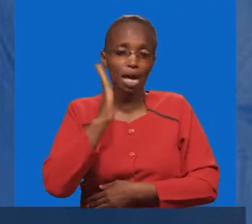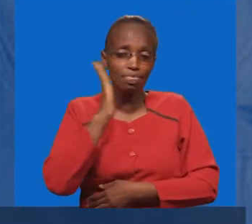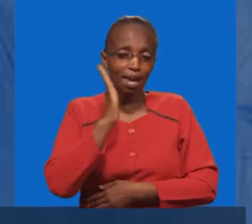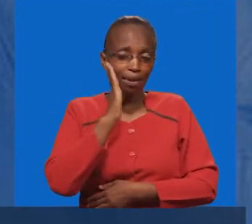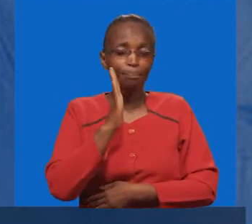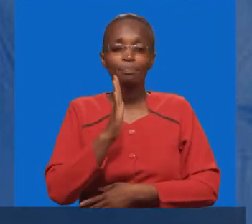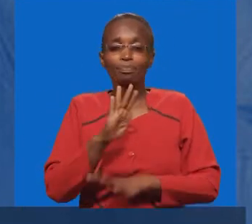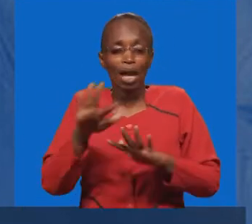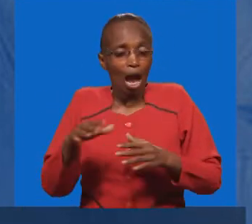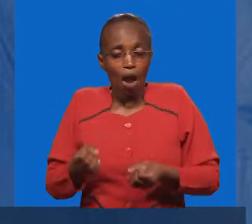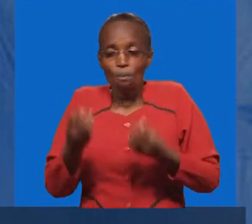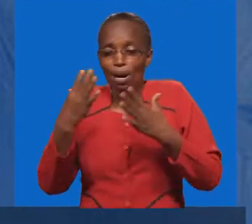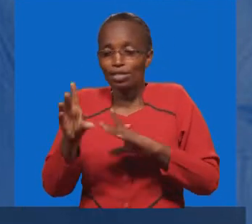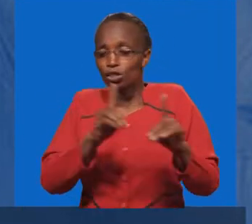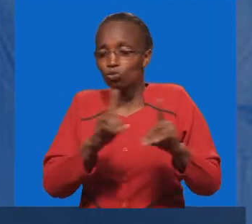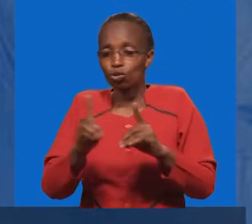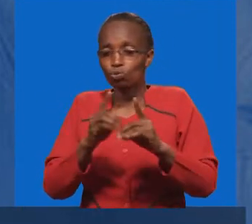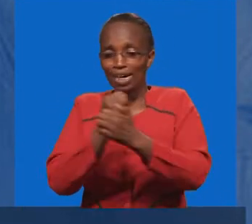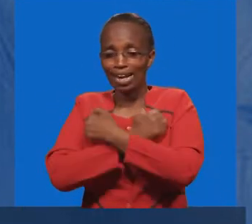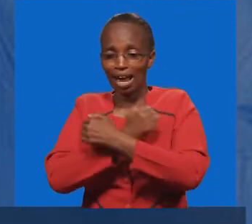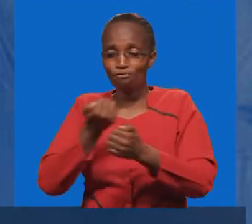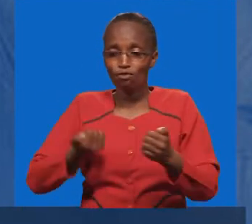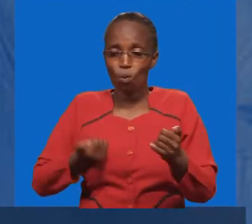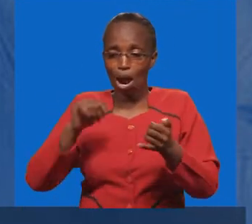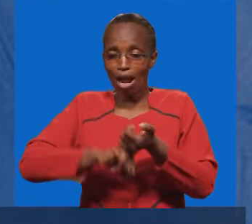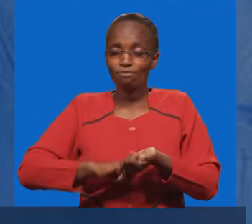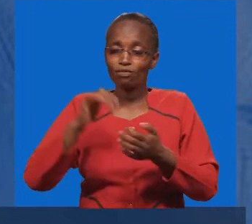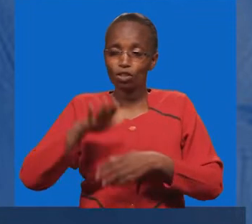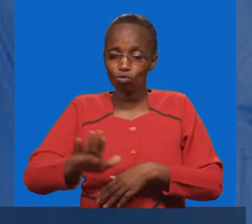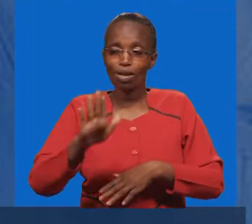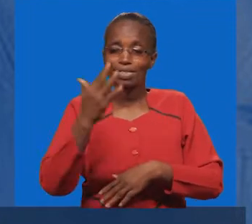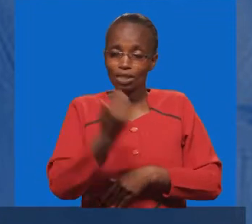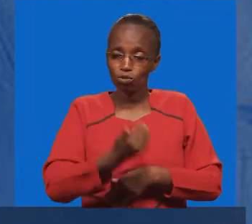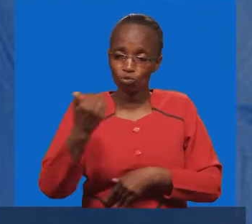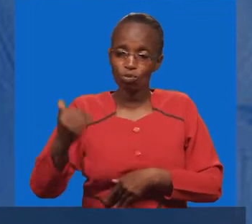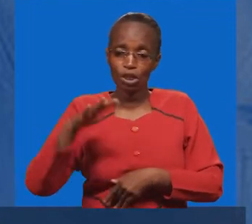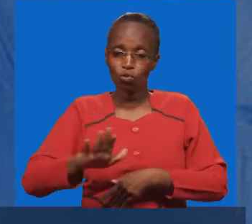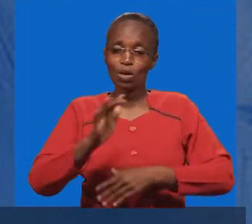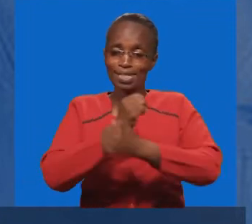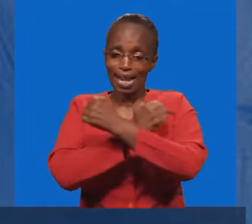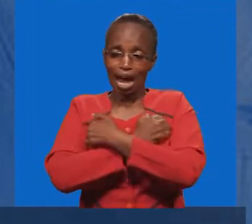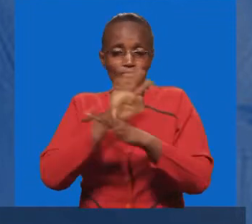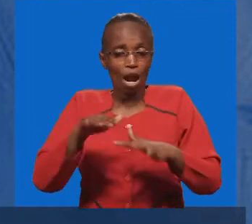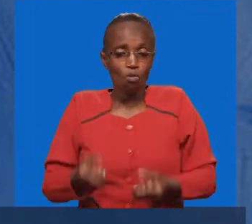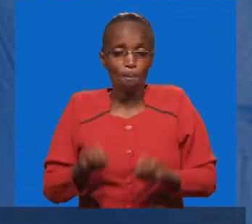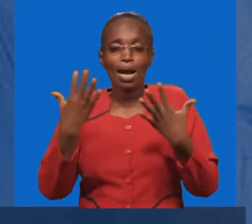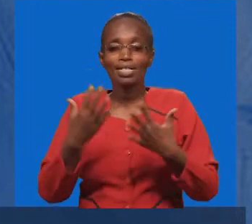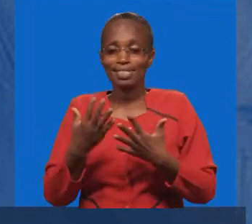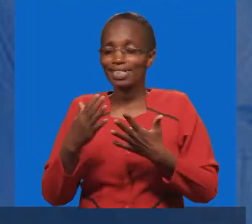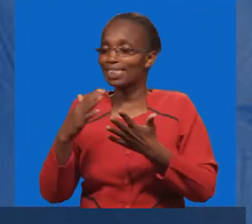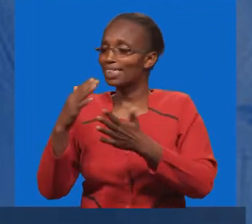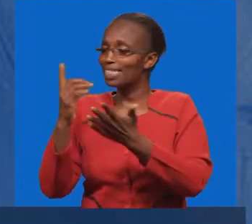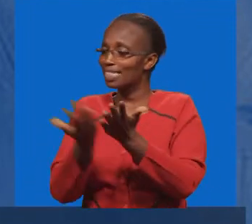love their mother. Wewe baba uliye mahala pale, how much do you love your wife? How much do you love your